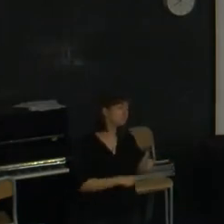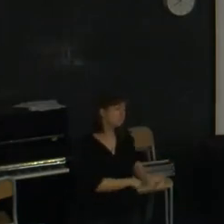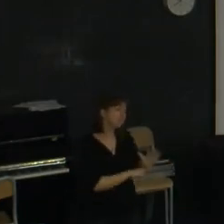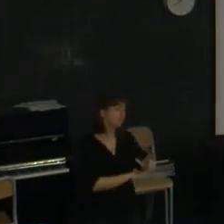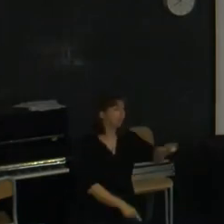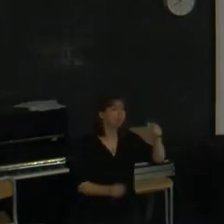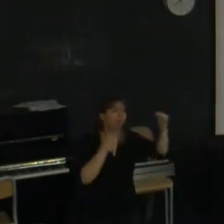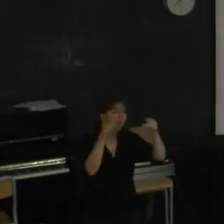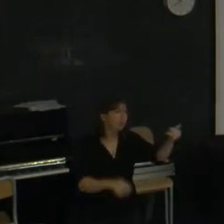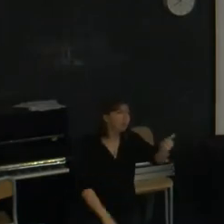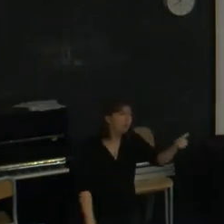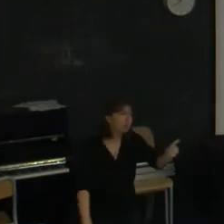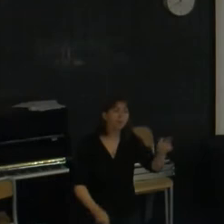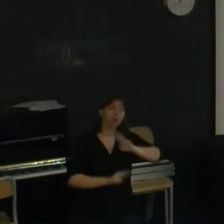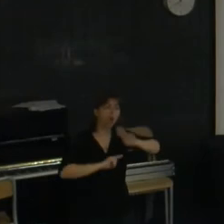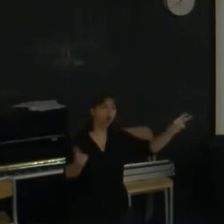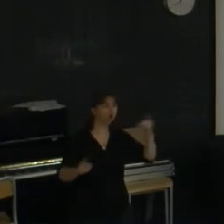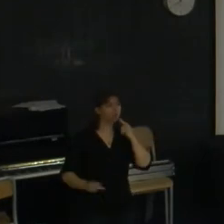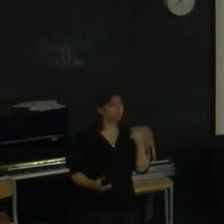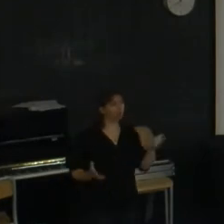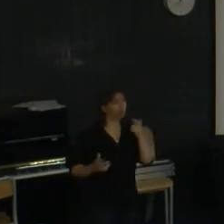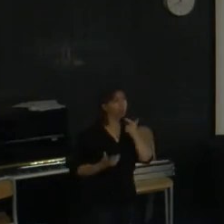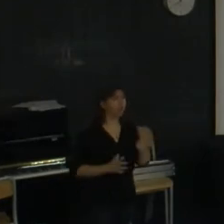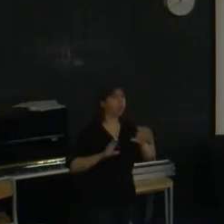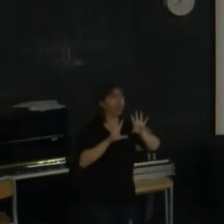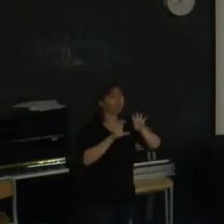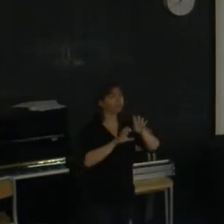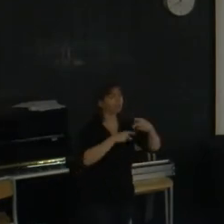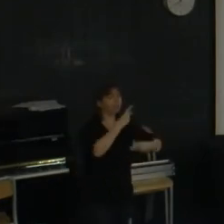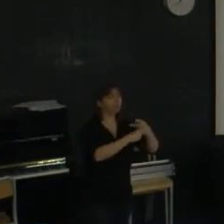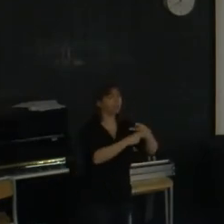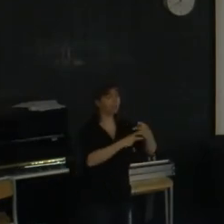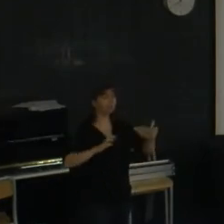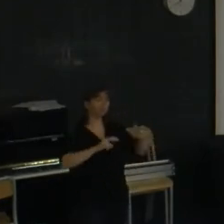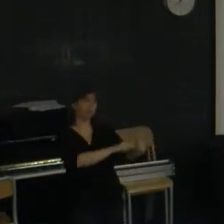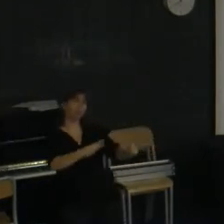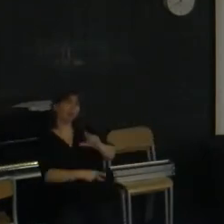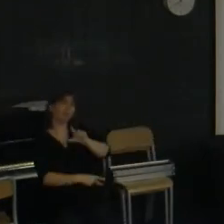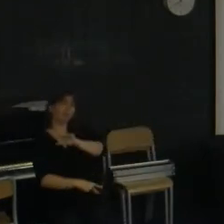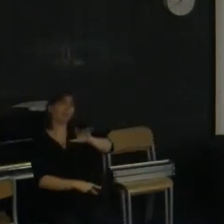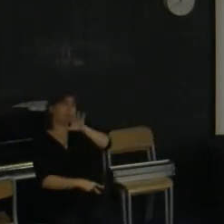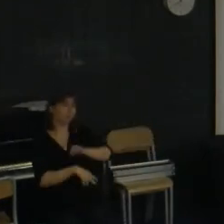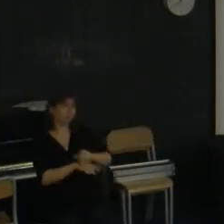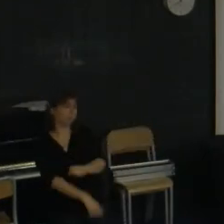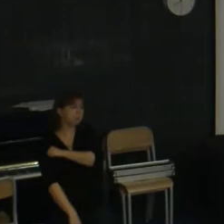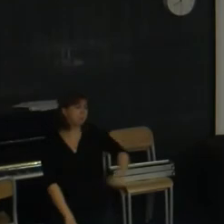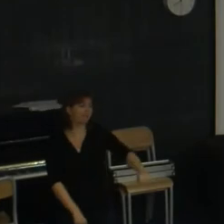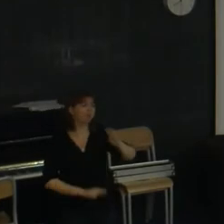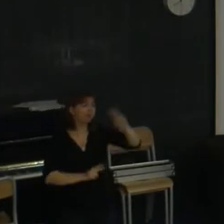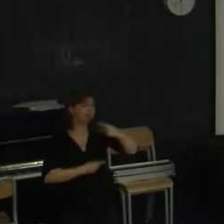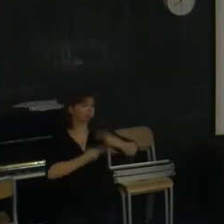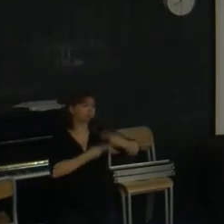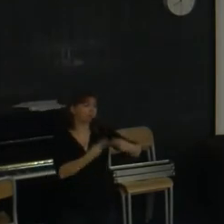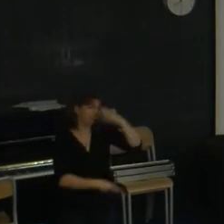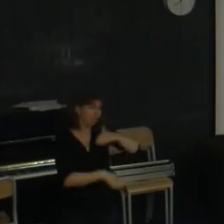d'habitude j'arrive à balancer 90 slides, 90, excusez-moi, en moins de 25 minutes. Donc je vais essayer de me calmer un petit peu pour ne pas que